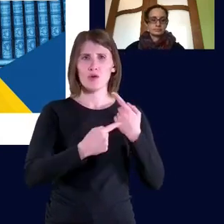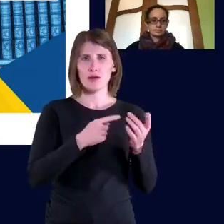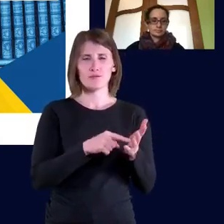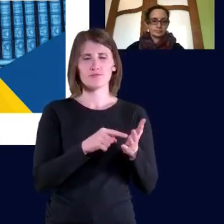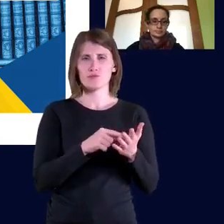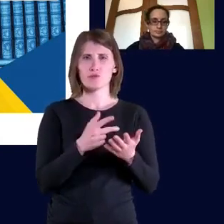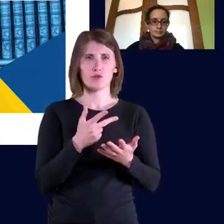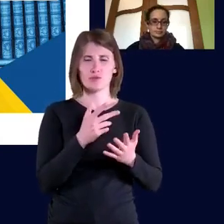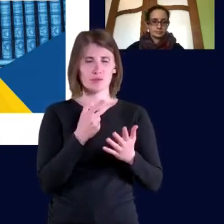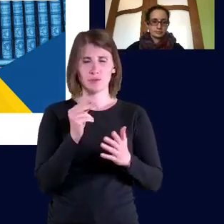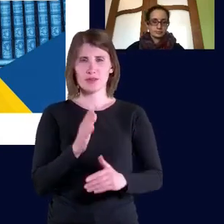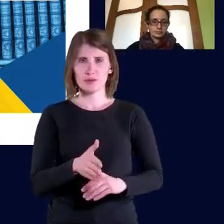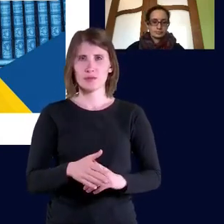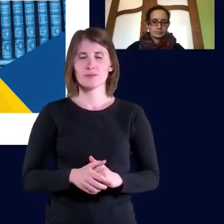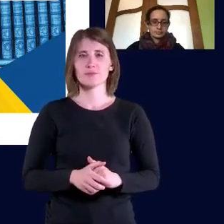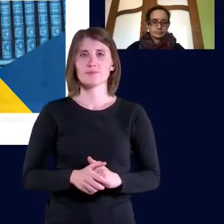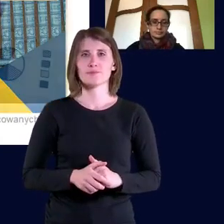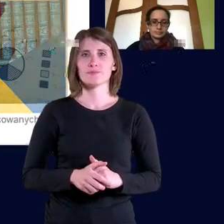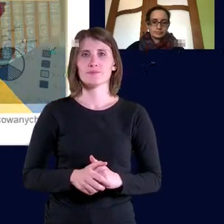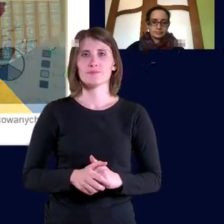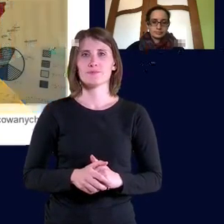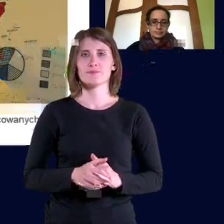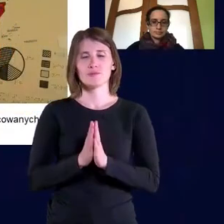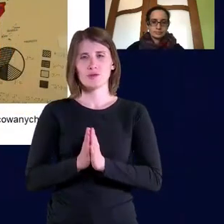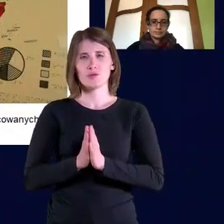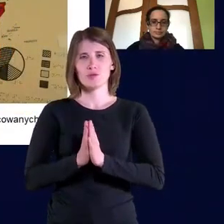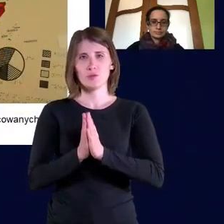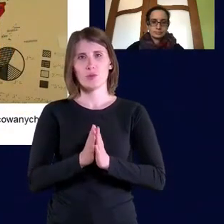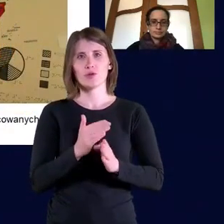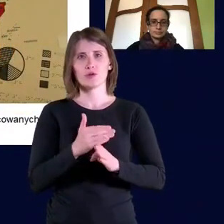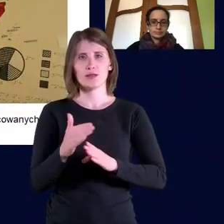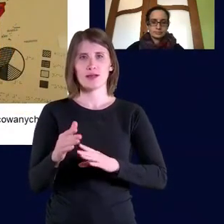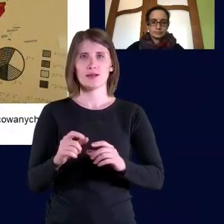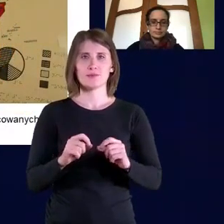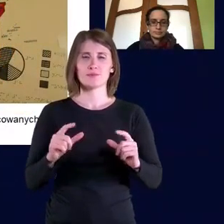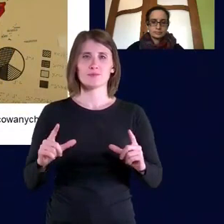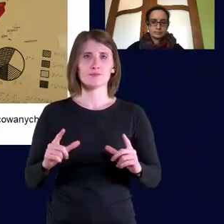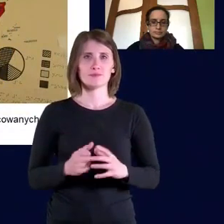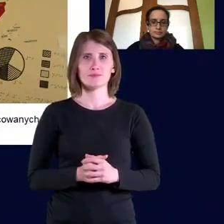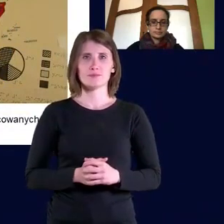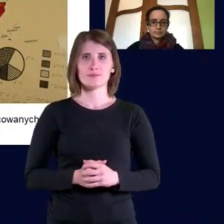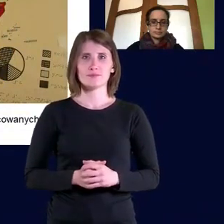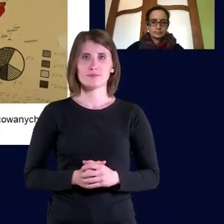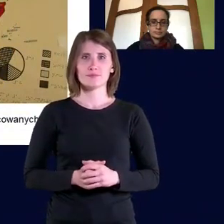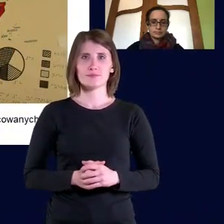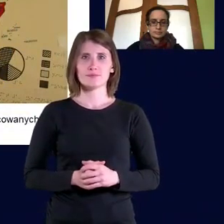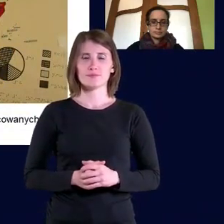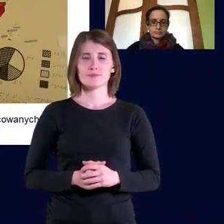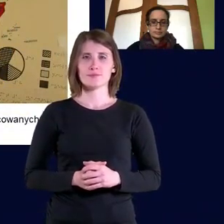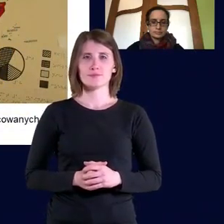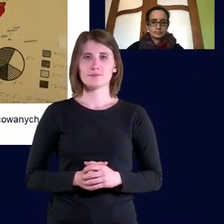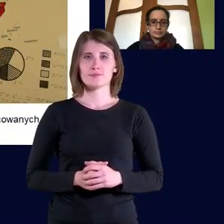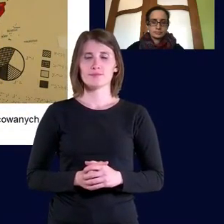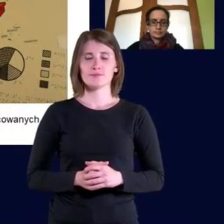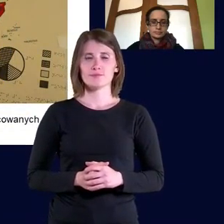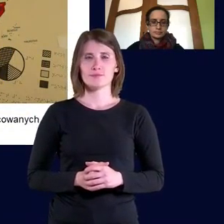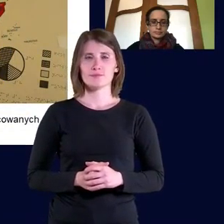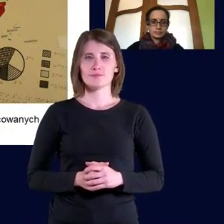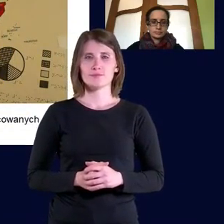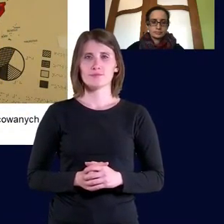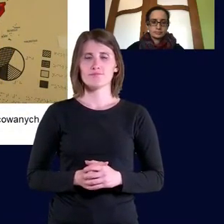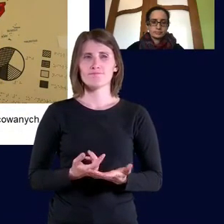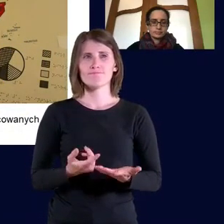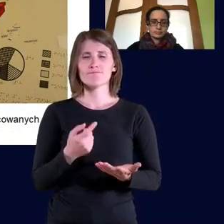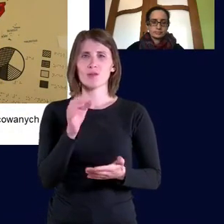tym momencie poświęcać Bardzo proszę o kolejny slajd z o.o z czym proszę państwa w